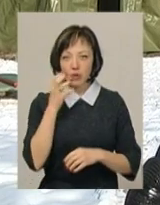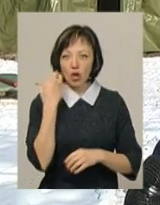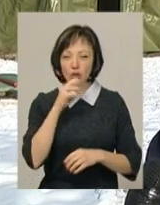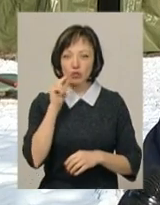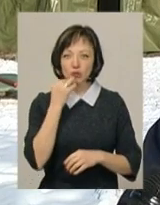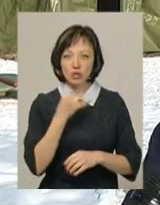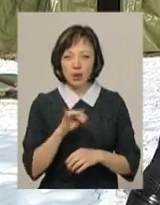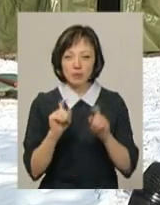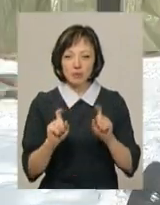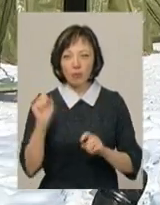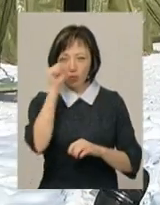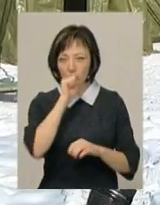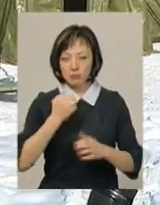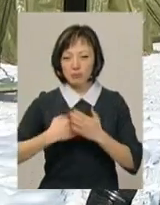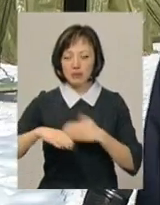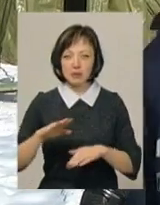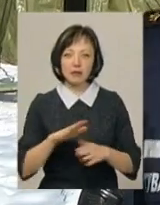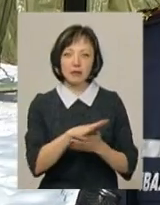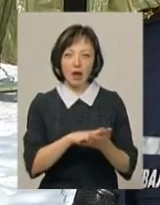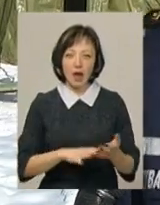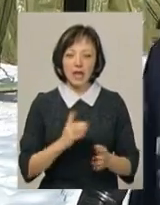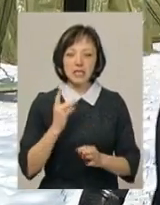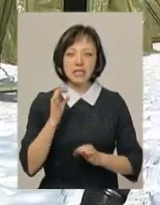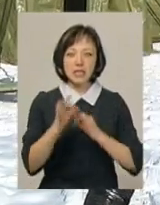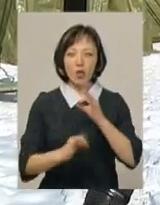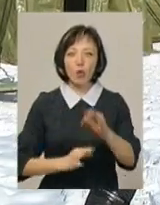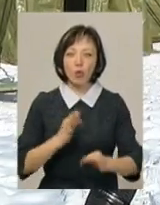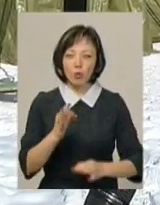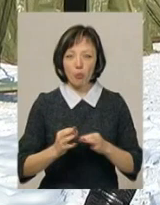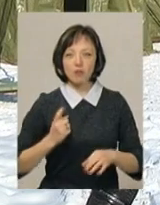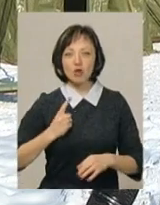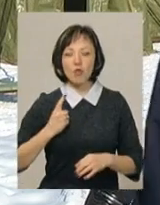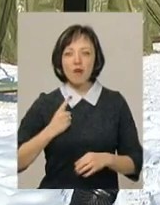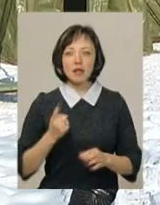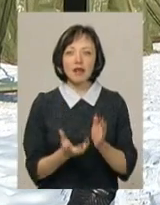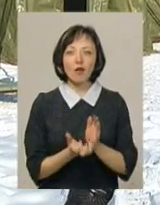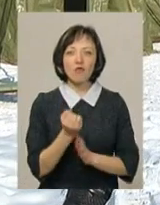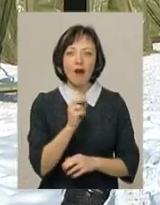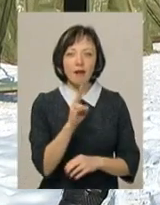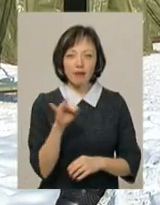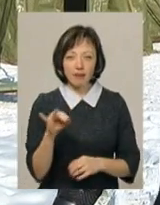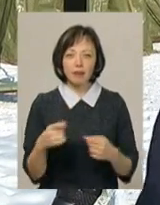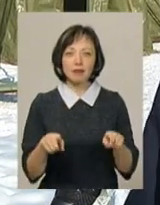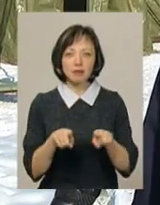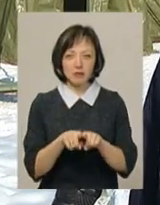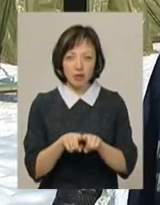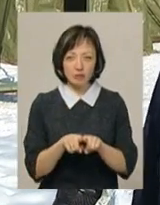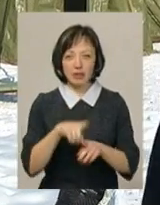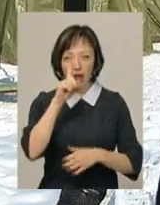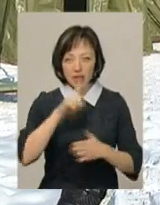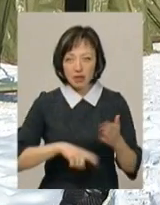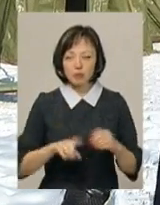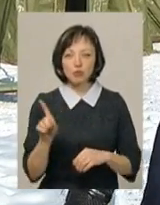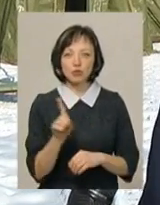чаю, пересидіти морози і піти далі. Цілодобово будуть чергувати рятувальники, які будуть підтримувати тепловий режим. І ми також надіємося,